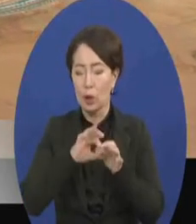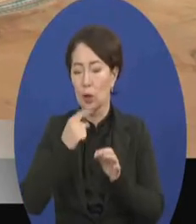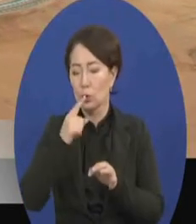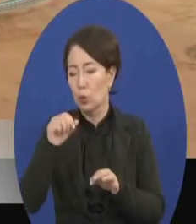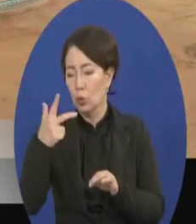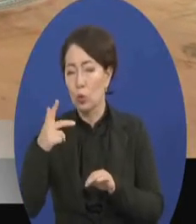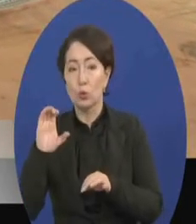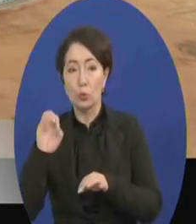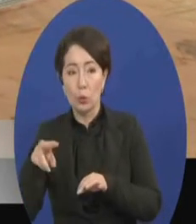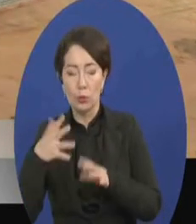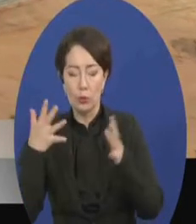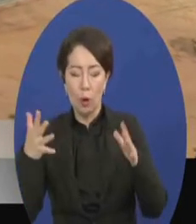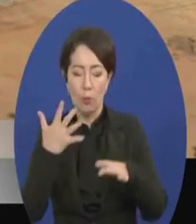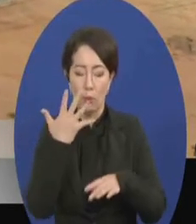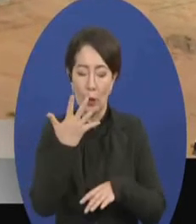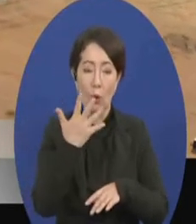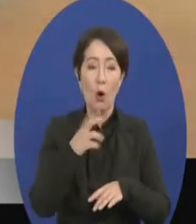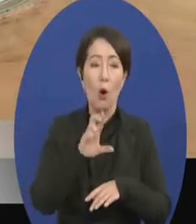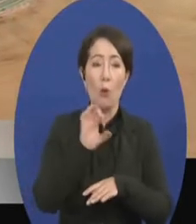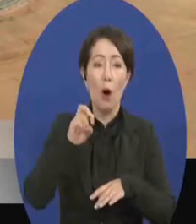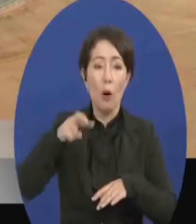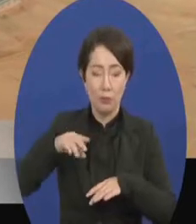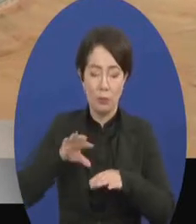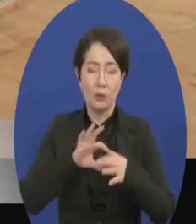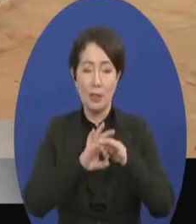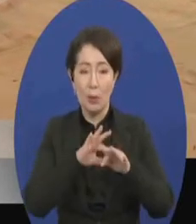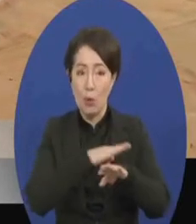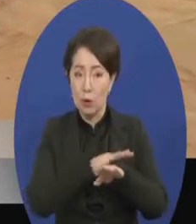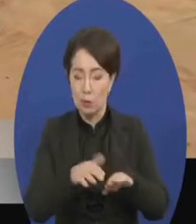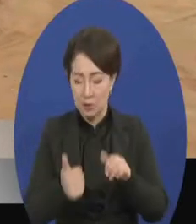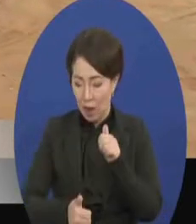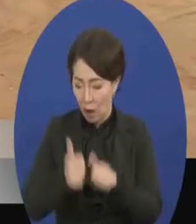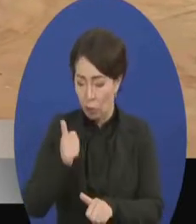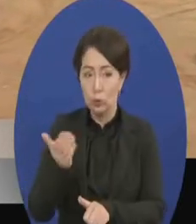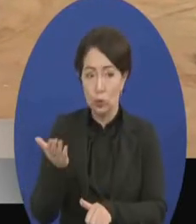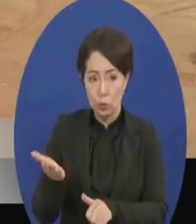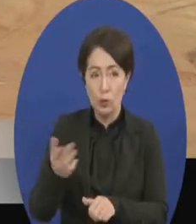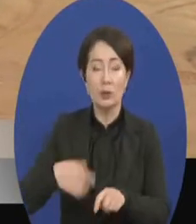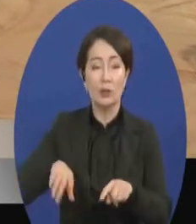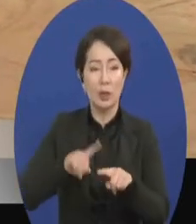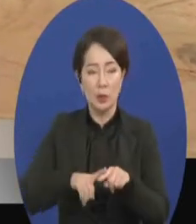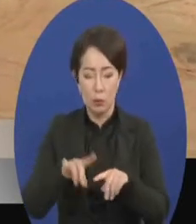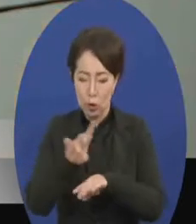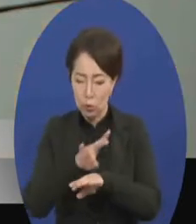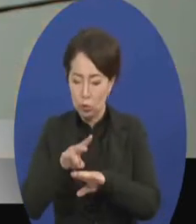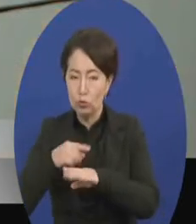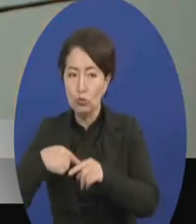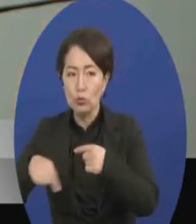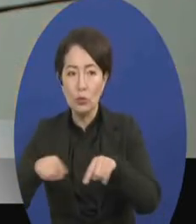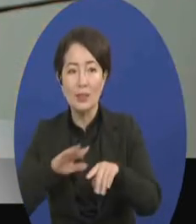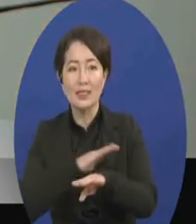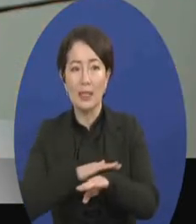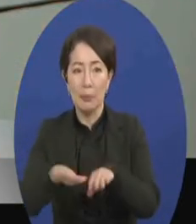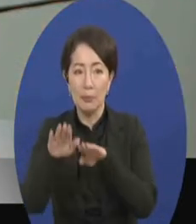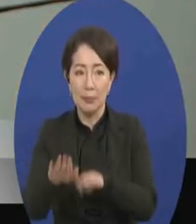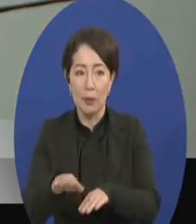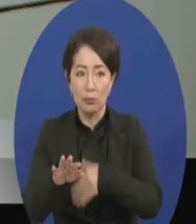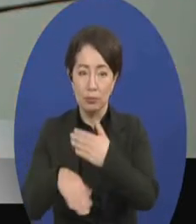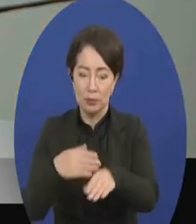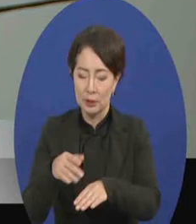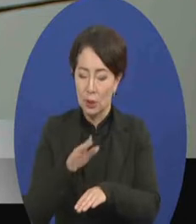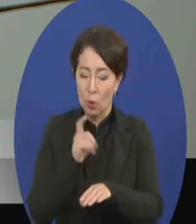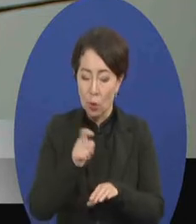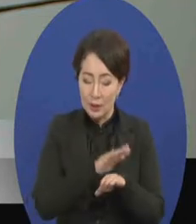103 сумыг 5 том боомтыг засгийн замаар холбосон. Энэ амжилт. Одоо бид нар нутгийн замуудыг тавьж эхэллээ. Тавсан